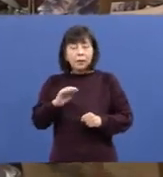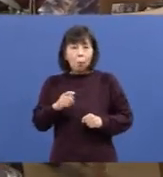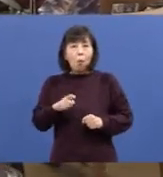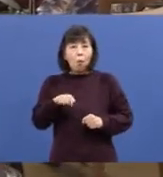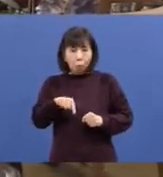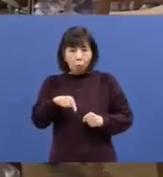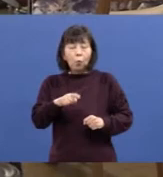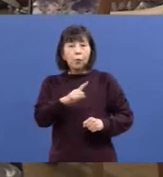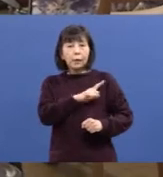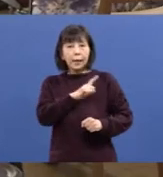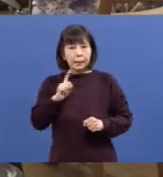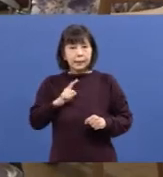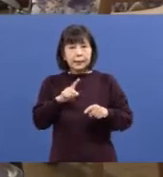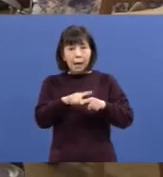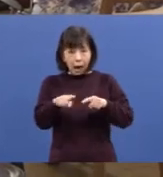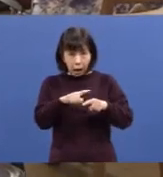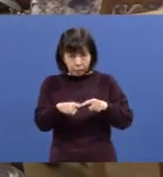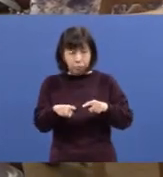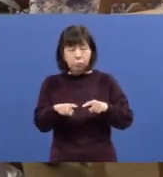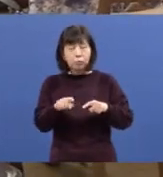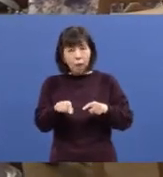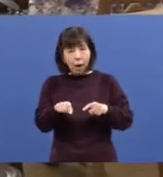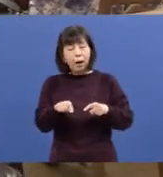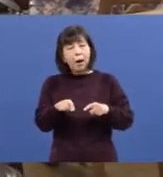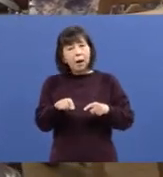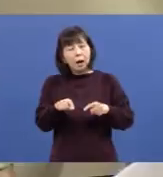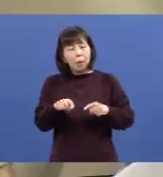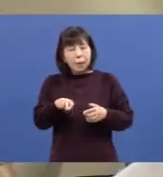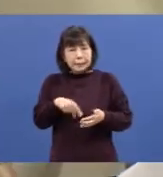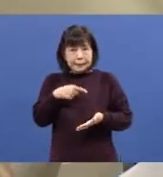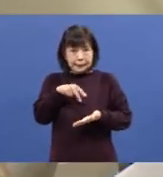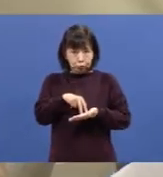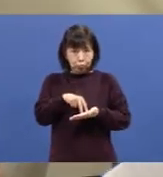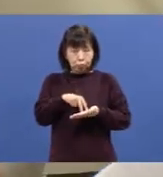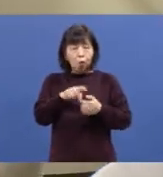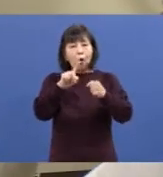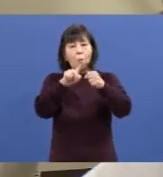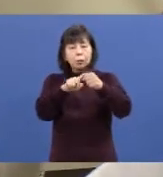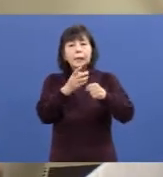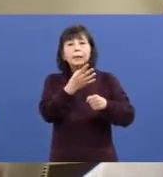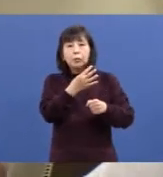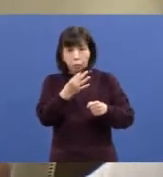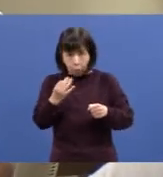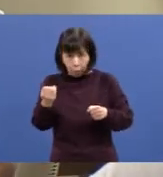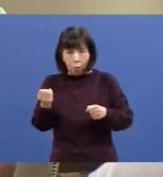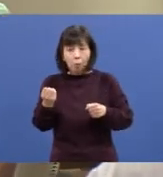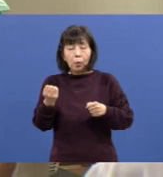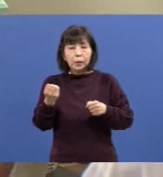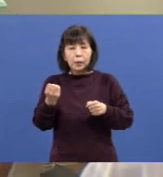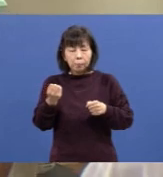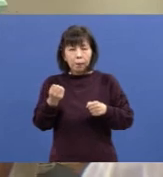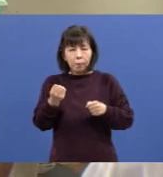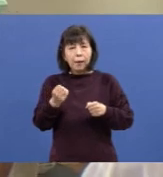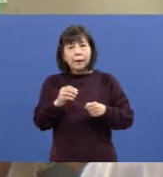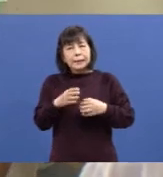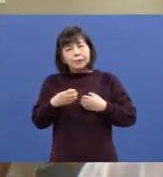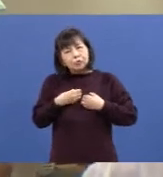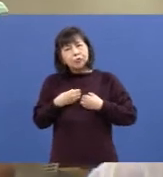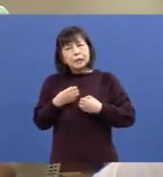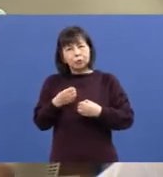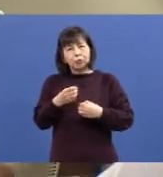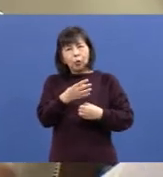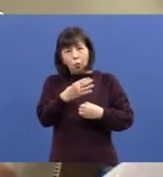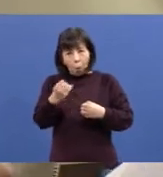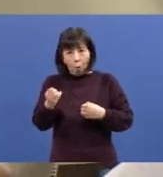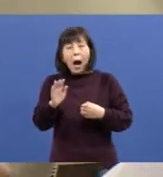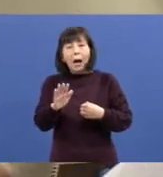の、デイサービスでは自立を目的にされている方が多いので、まあ、転倒とかは気をつけ